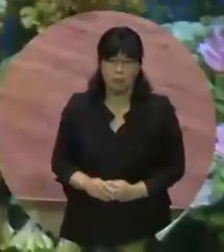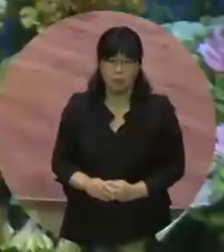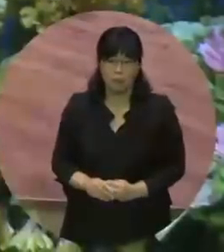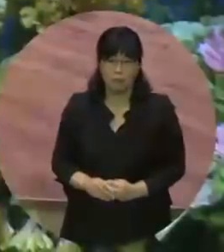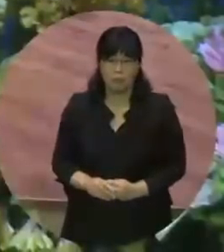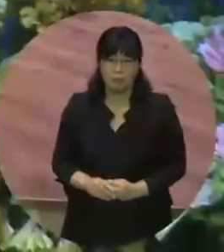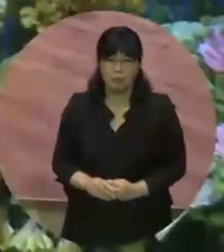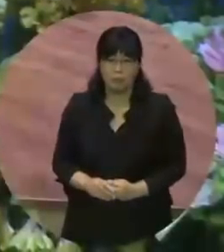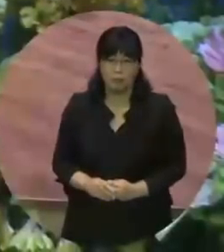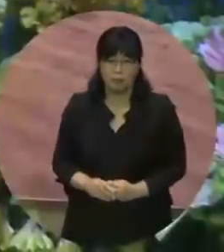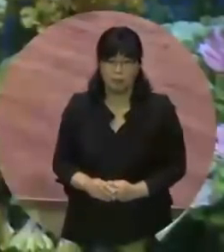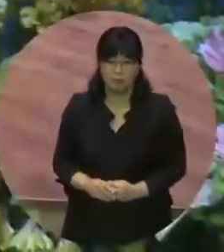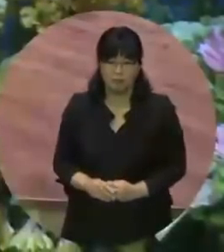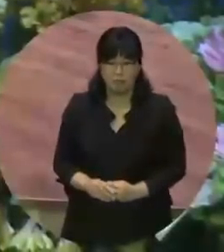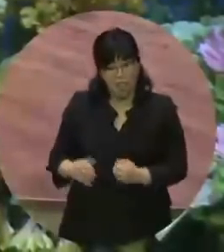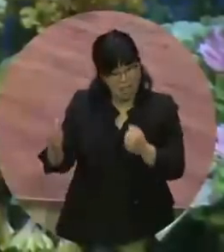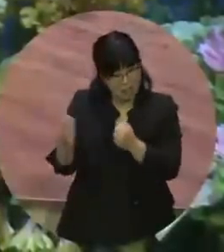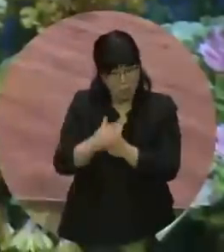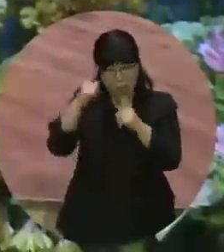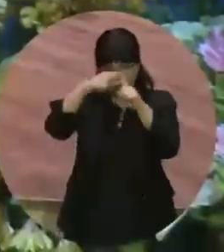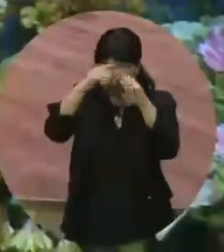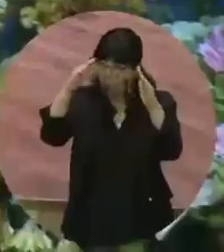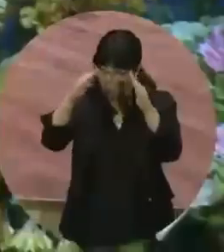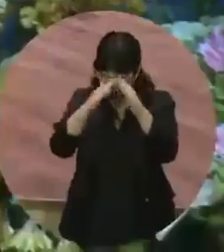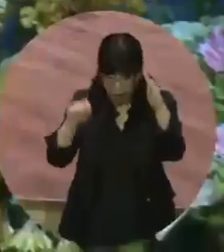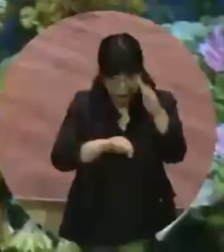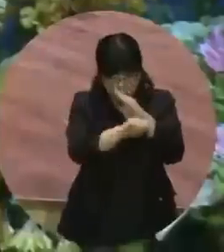그래서 하나님 여자들 교회 많이 부른 거요.